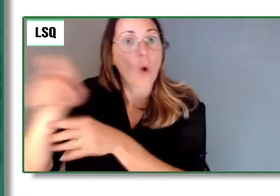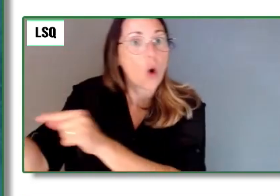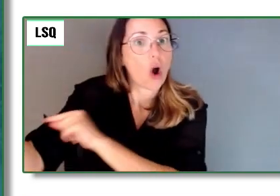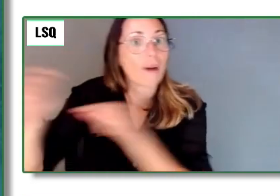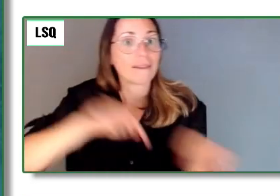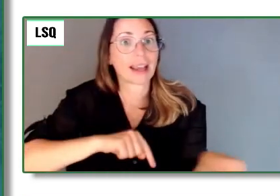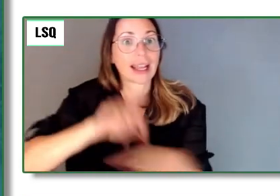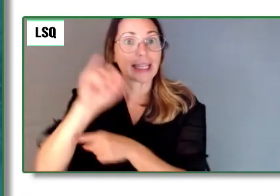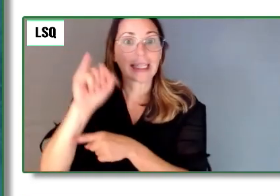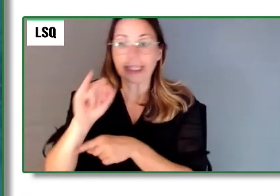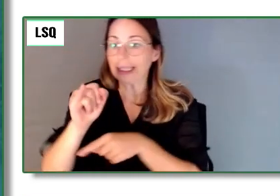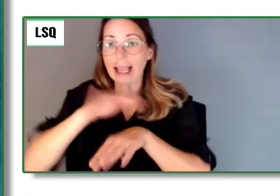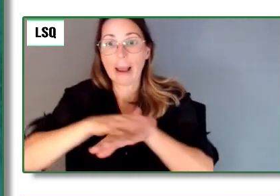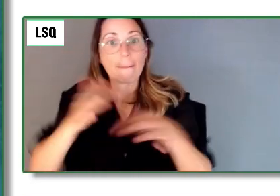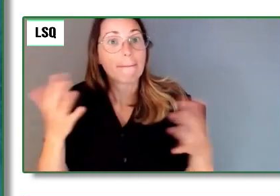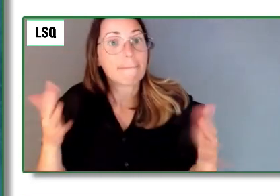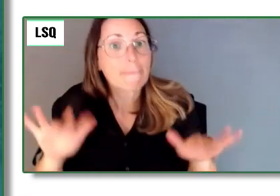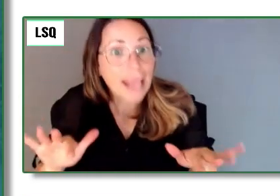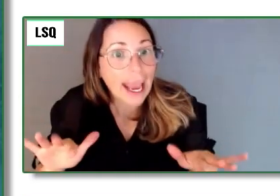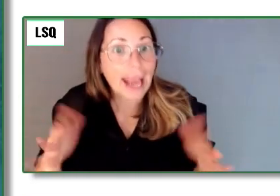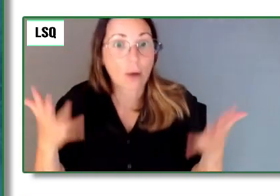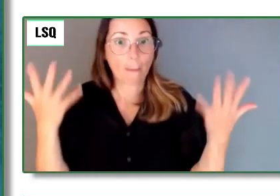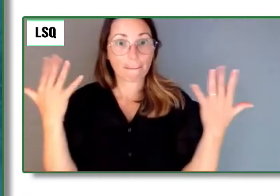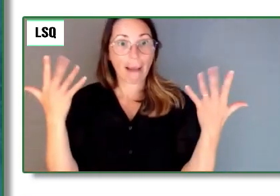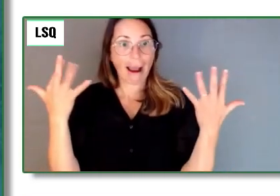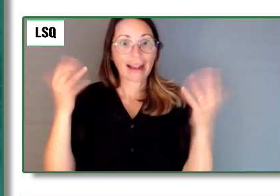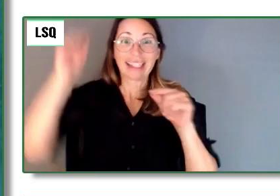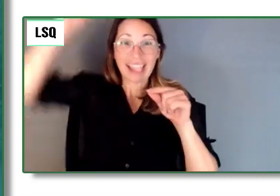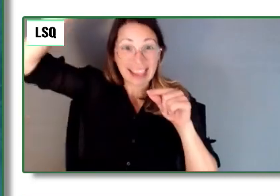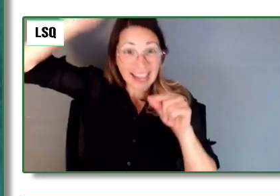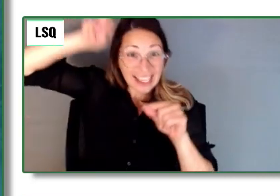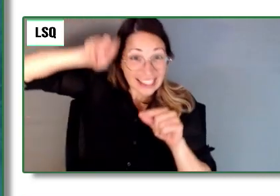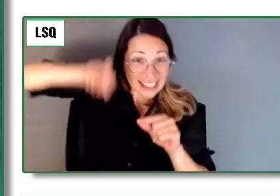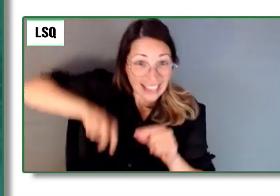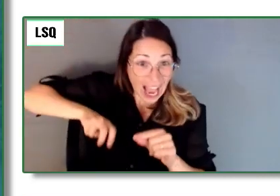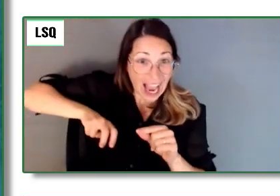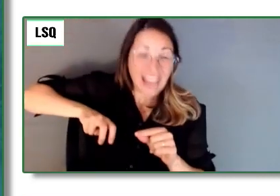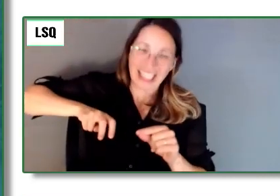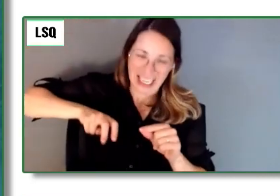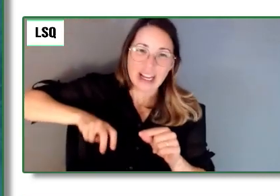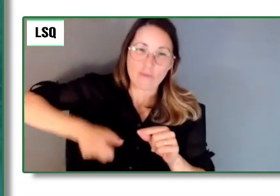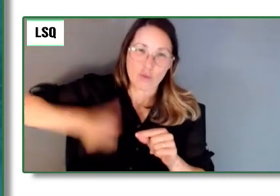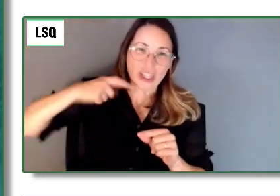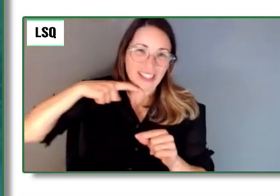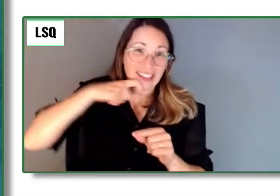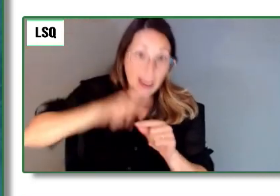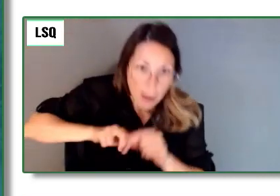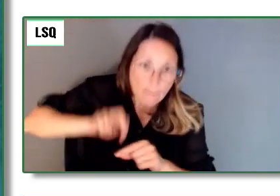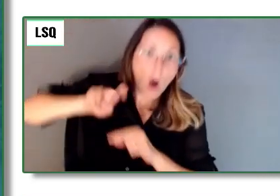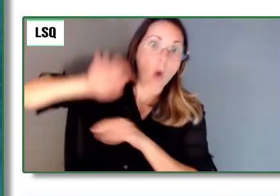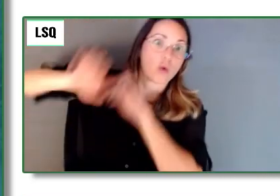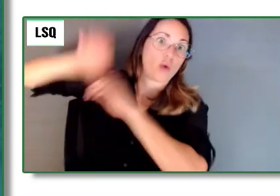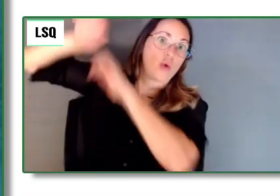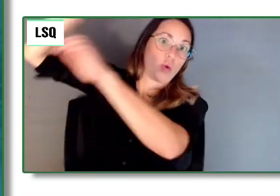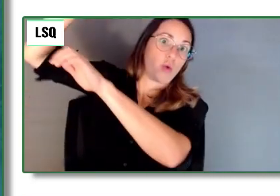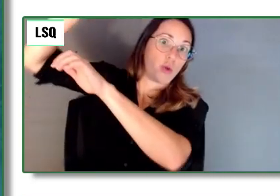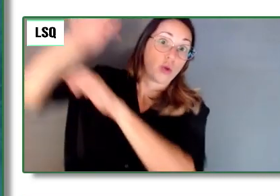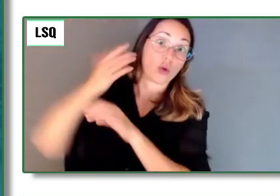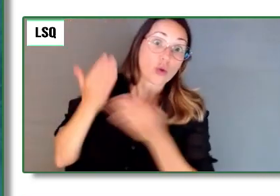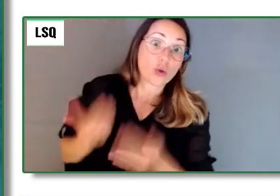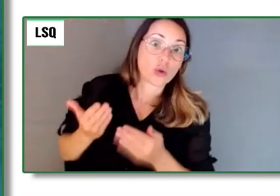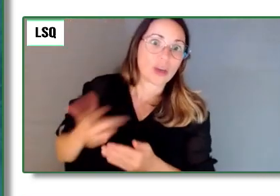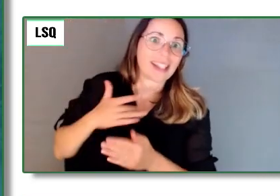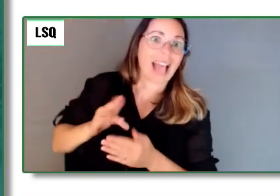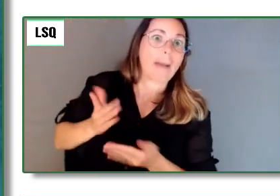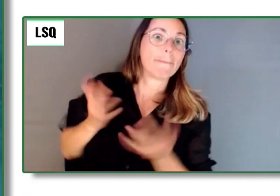montagne, on sent tout de suite avec les pieds, avec les mains, avec votre bâton, jusqu'où là où vous devez poser les pieds. Mais lorsque